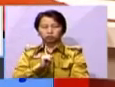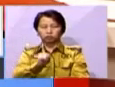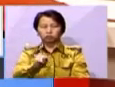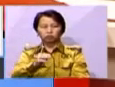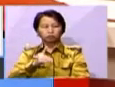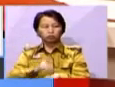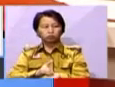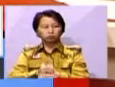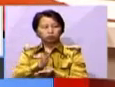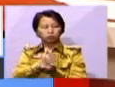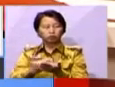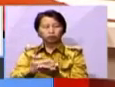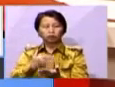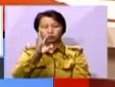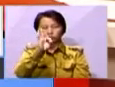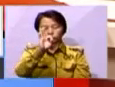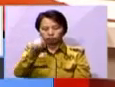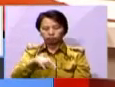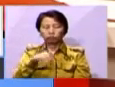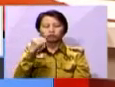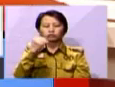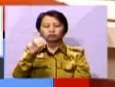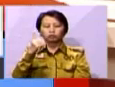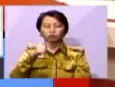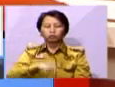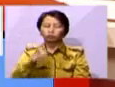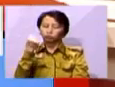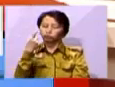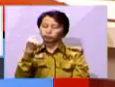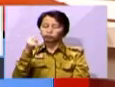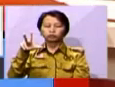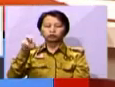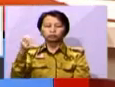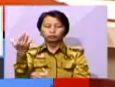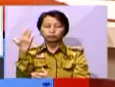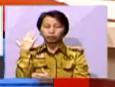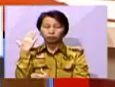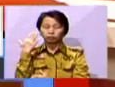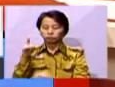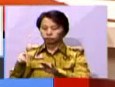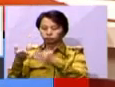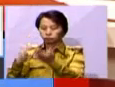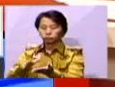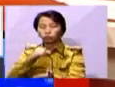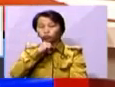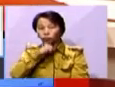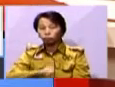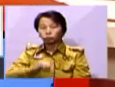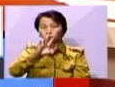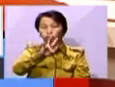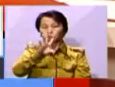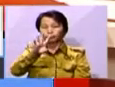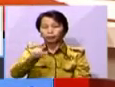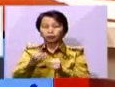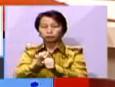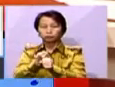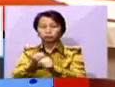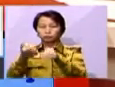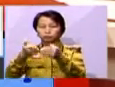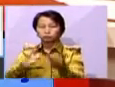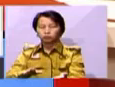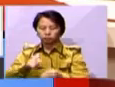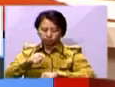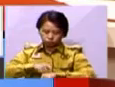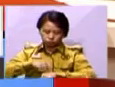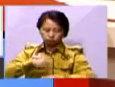Islam Seksyen 9 Kota Damansara pukul 11.30 pagi tadi. Allahyarham berusia 74 tahun meninggal dunia